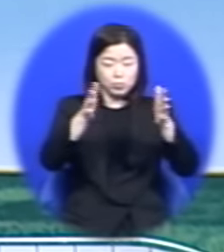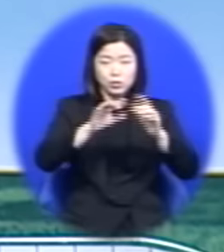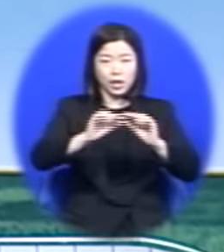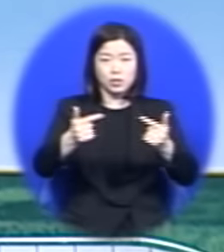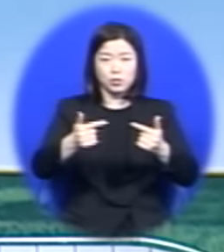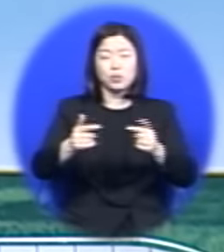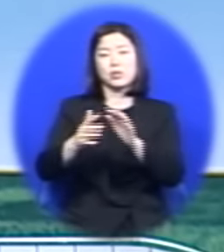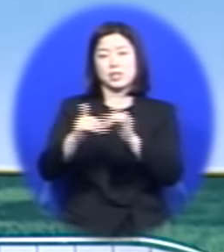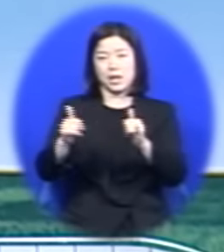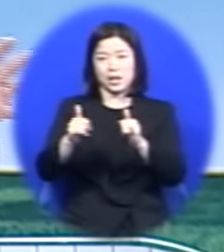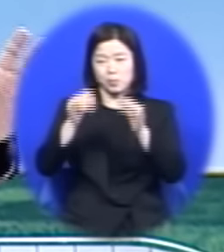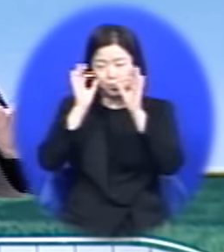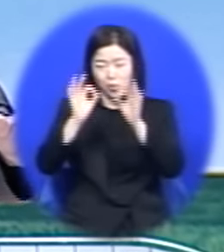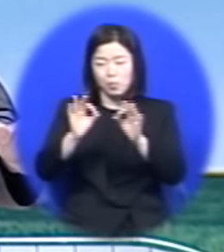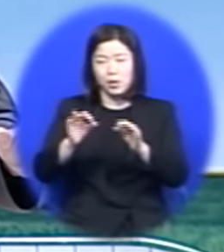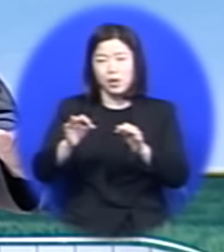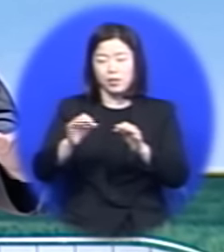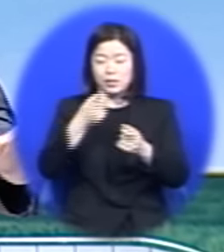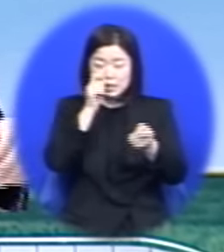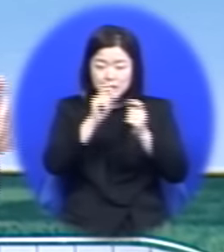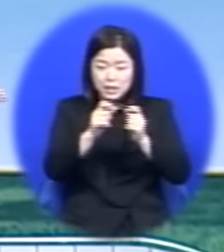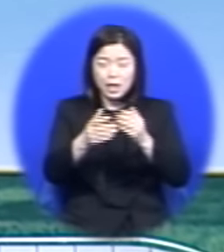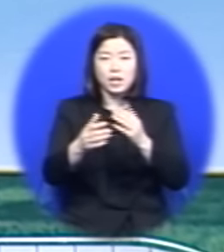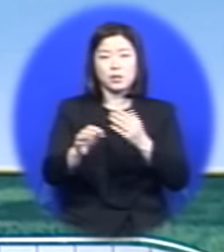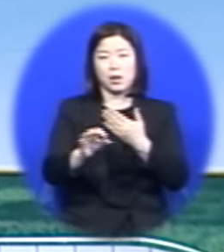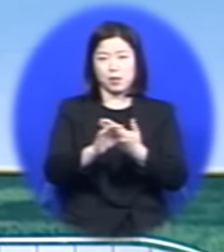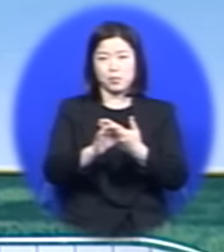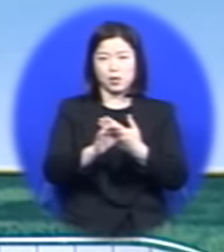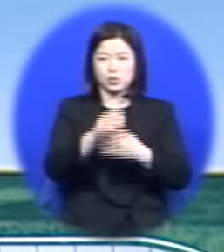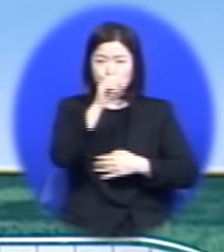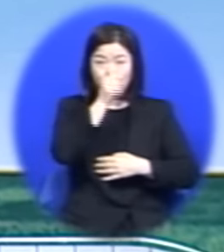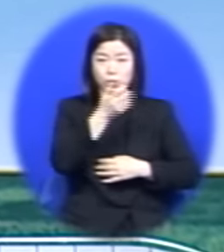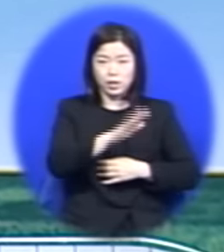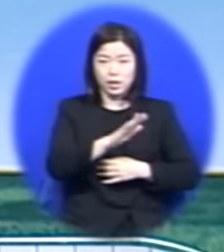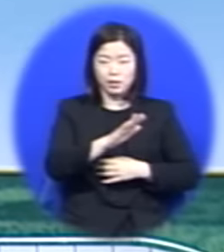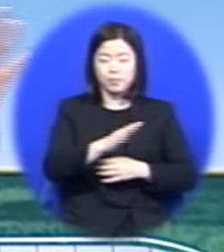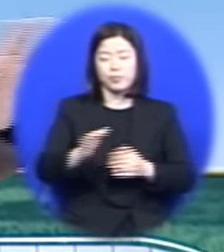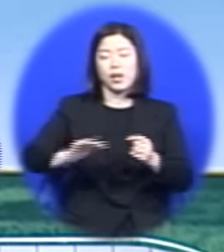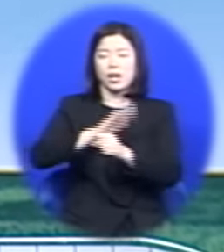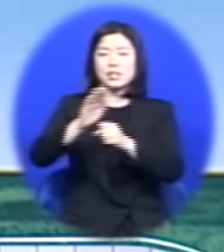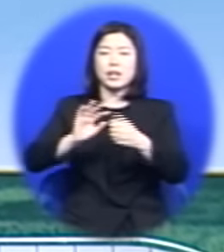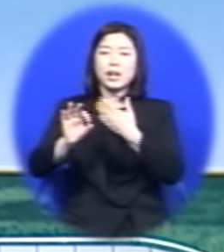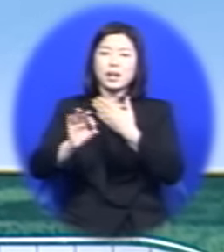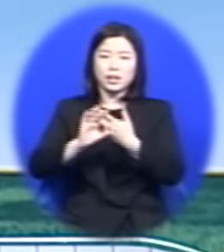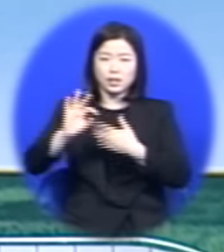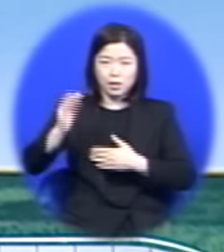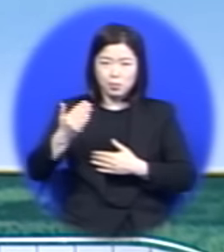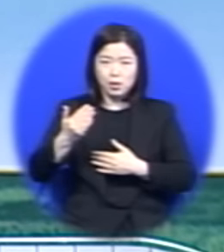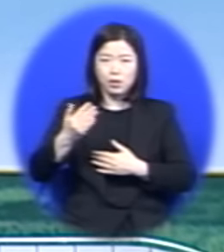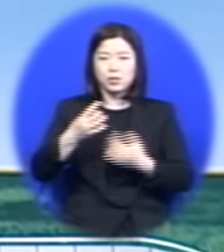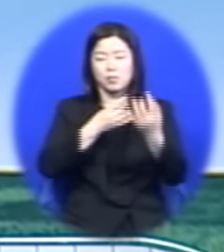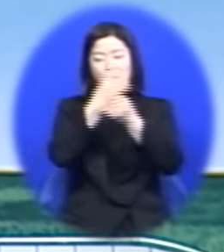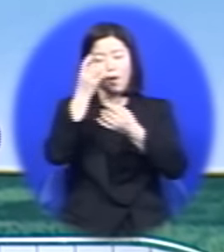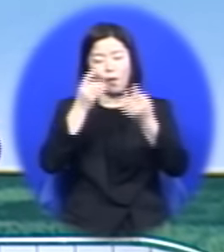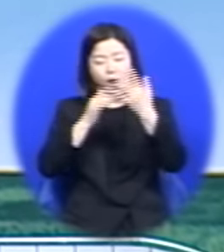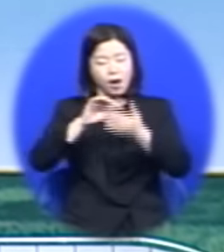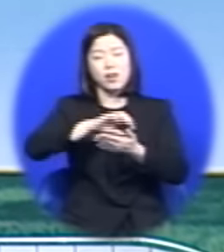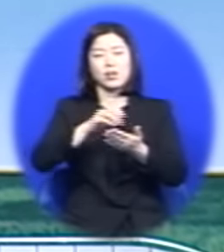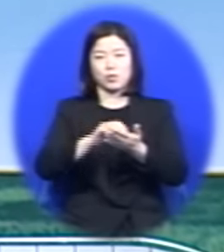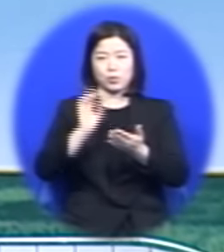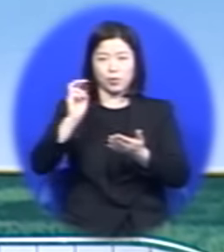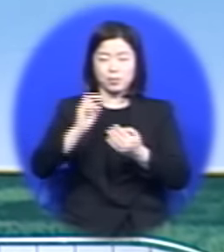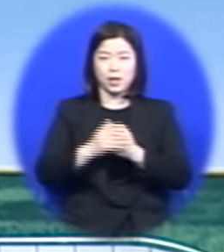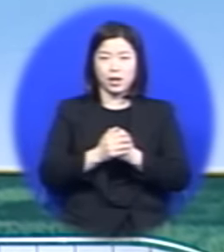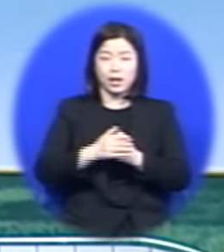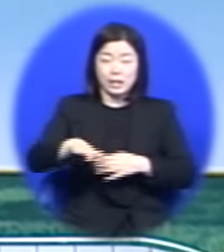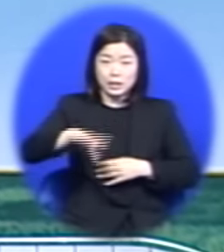그런데 친하기만 해도 이렇게 좋은데 사랑하게 되면 이게 정말 황홀한 거죠. 처음에 교회